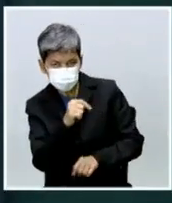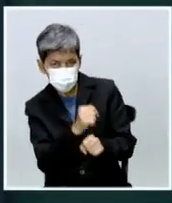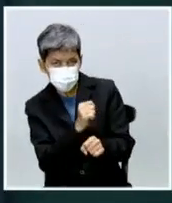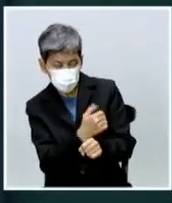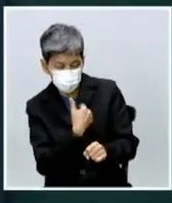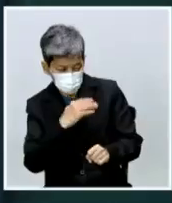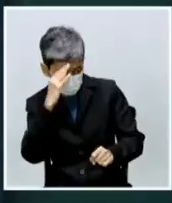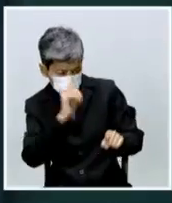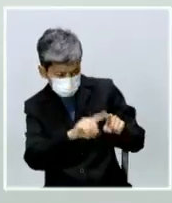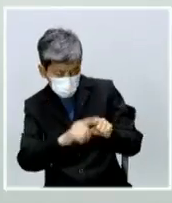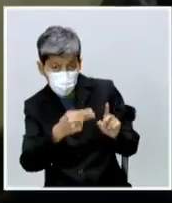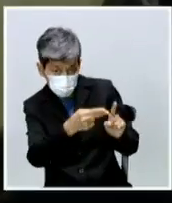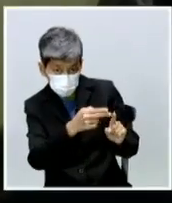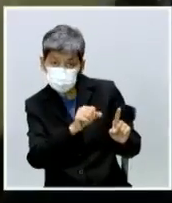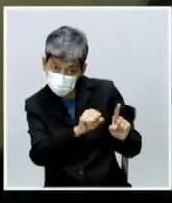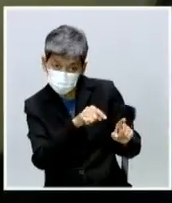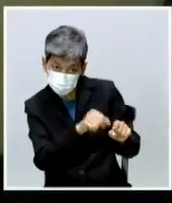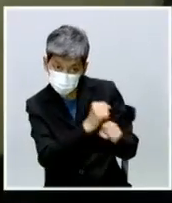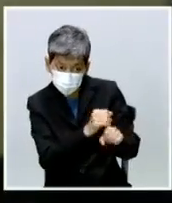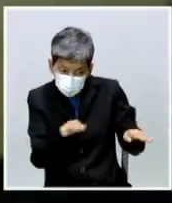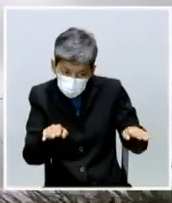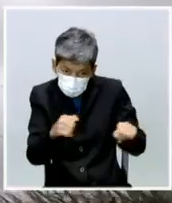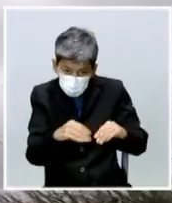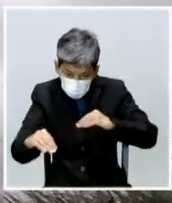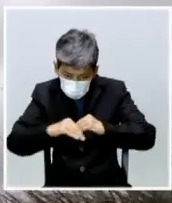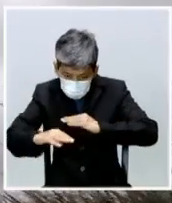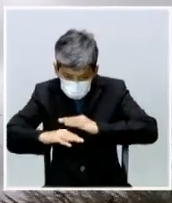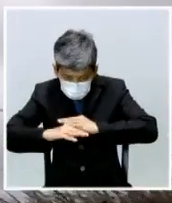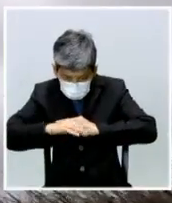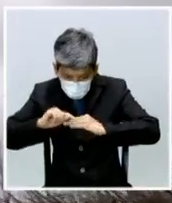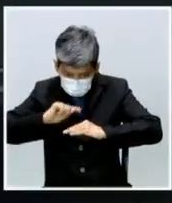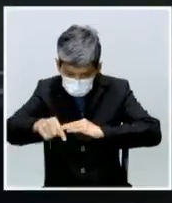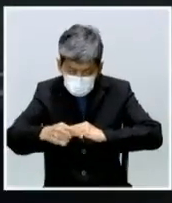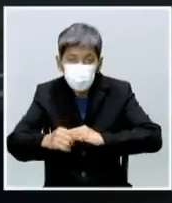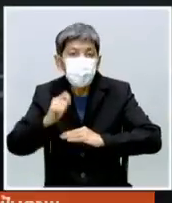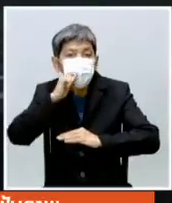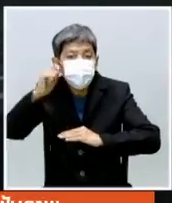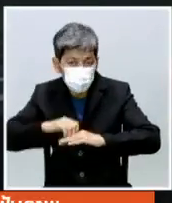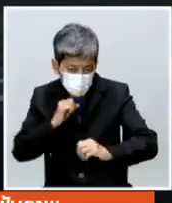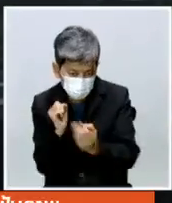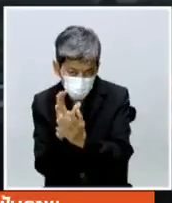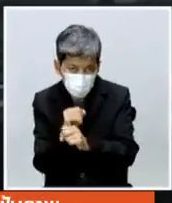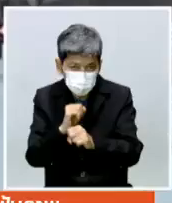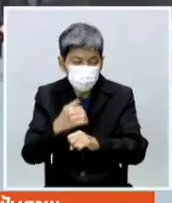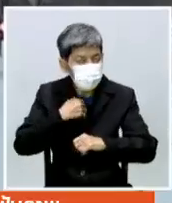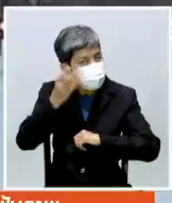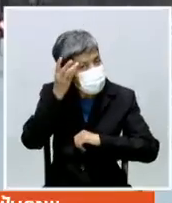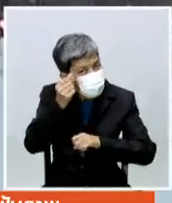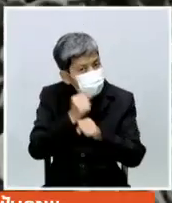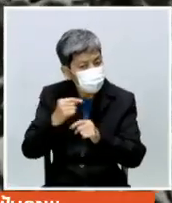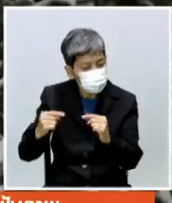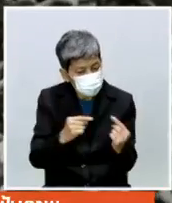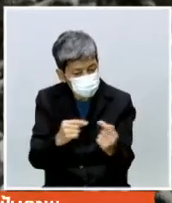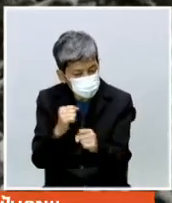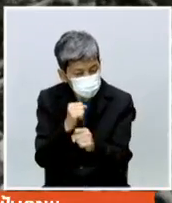ลังทหารหลายหมื่นนายถึงแสนเนี่ยประชิดชายแดนตะวันออกเพื่อเตรียมพร้อมโจมตียูเครนนะคะทำให้เกิดความกังวลว่าความขัด